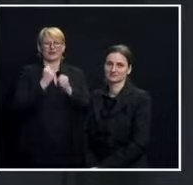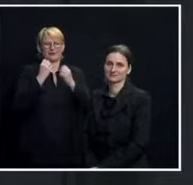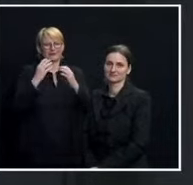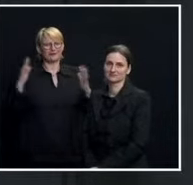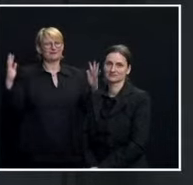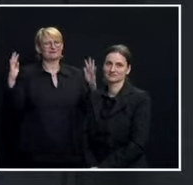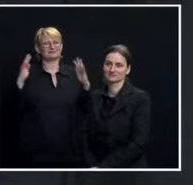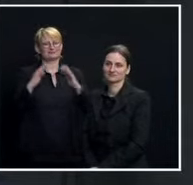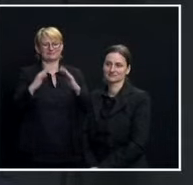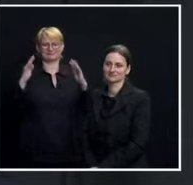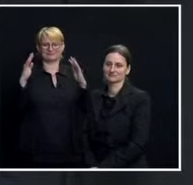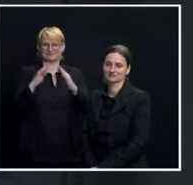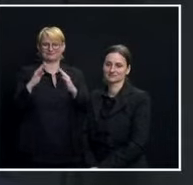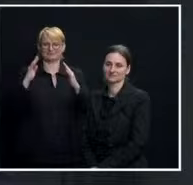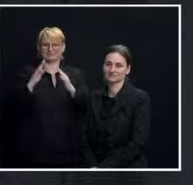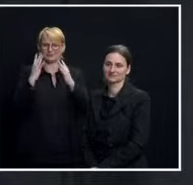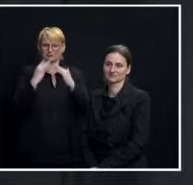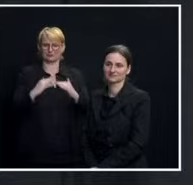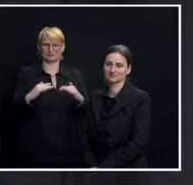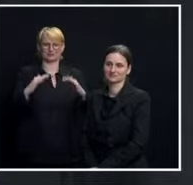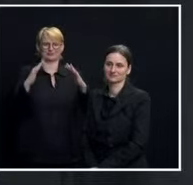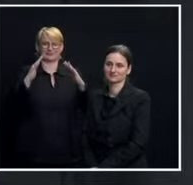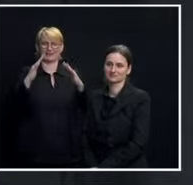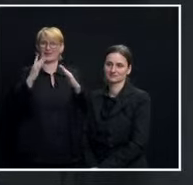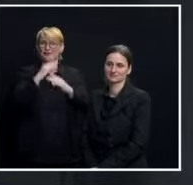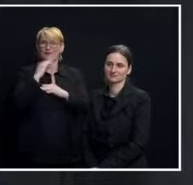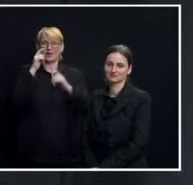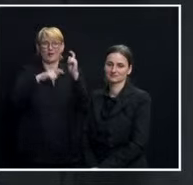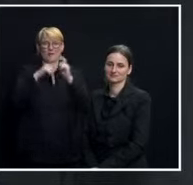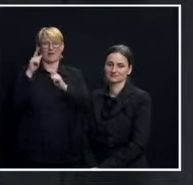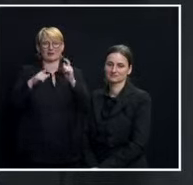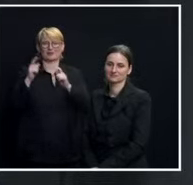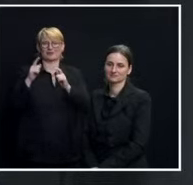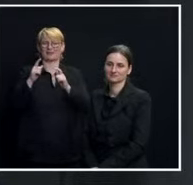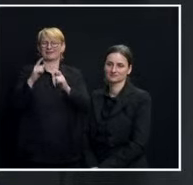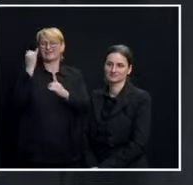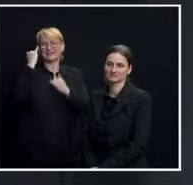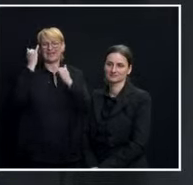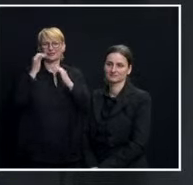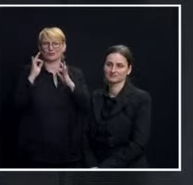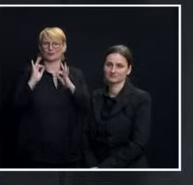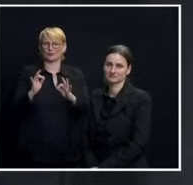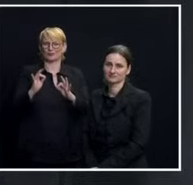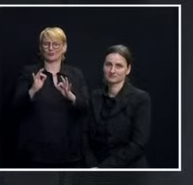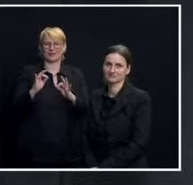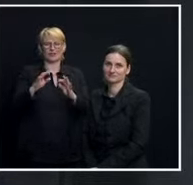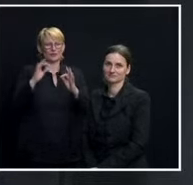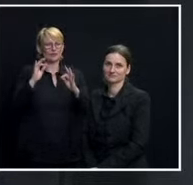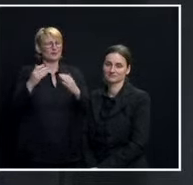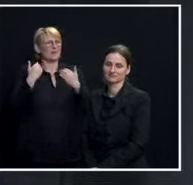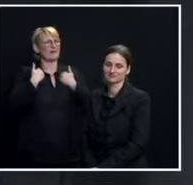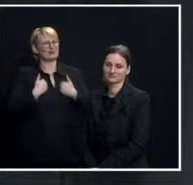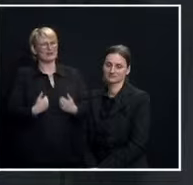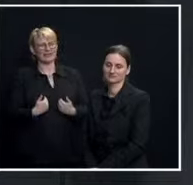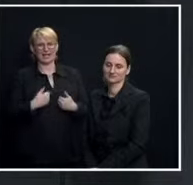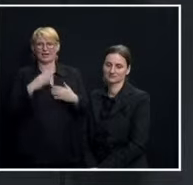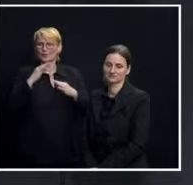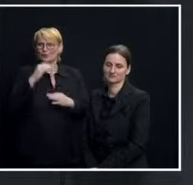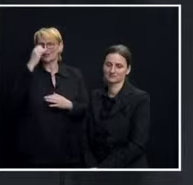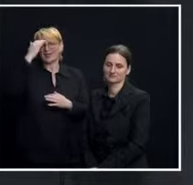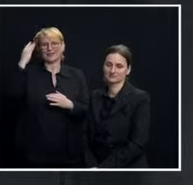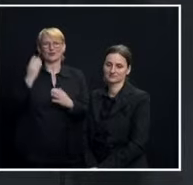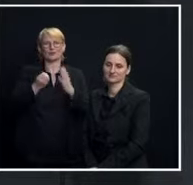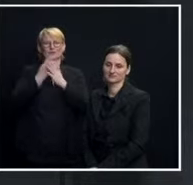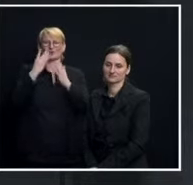am Odeonsplatz sind. So viele Menschen, die die Idee gut finden, die ein Zeichen setzen für gute Menschlichkeit, für eine gute